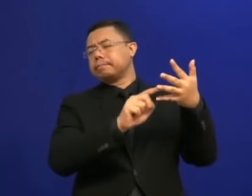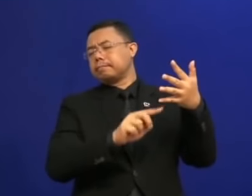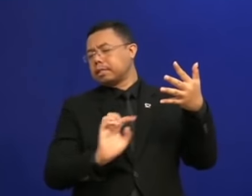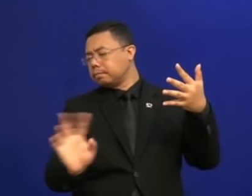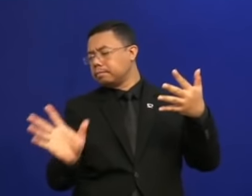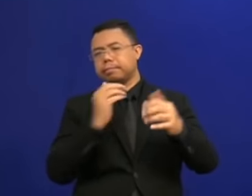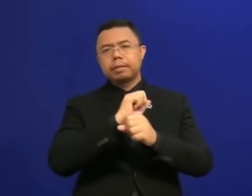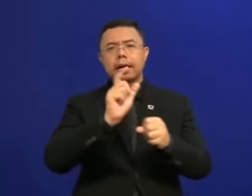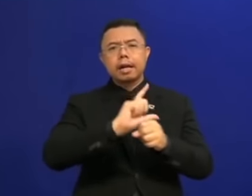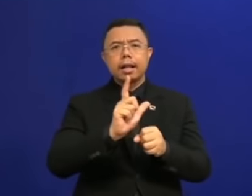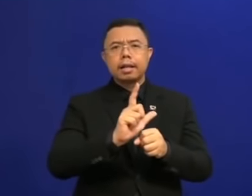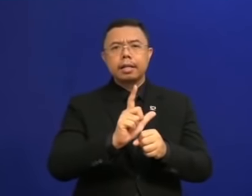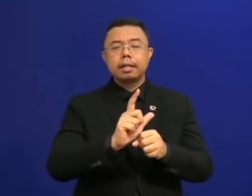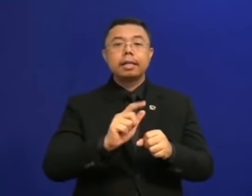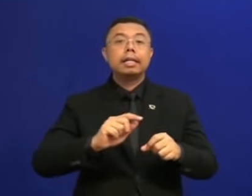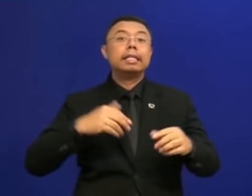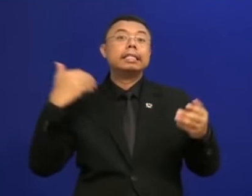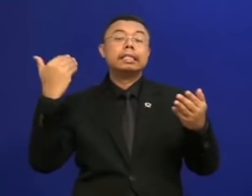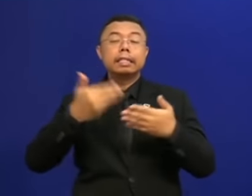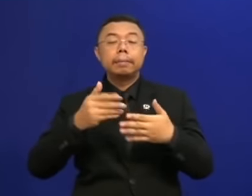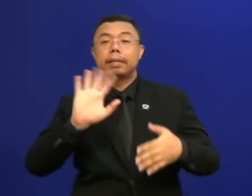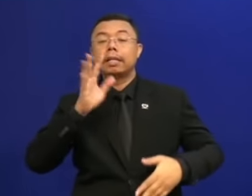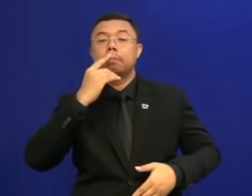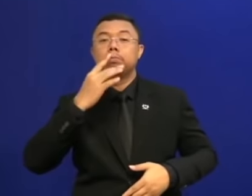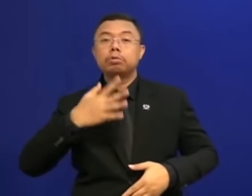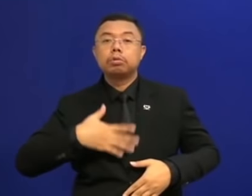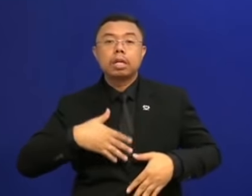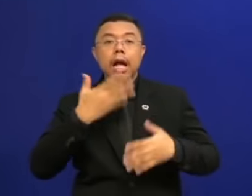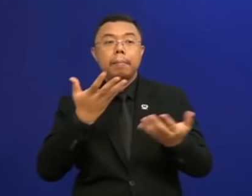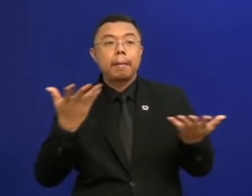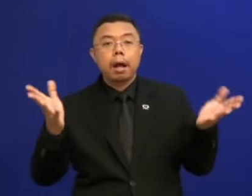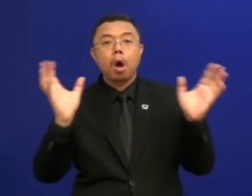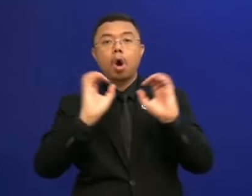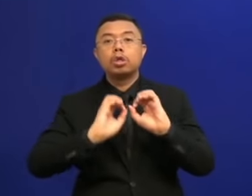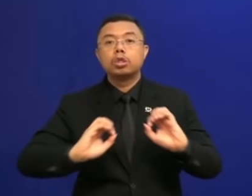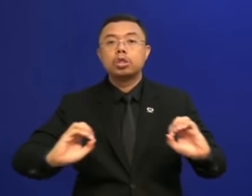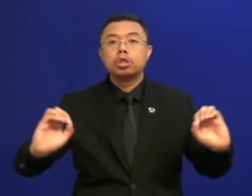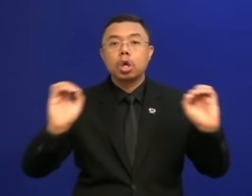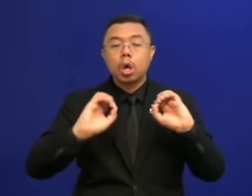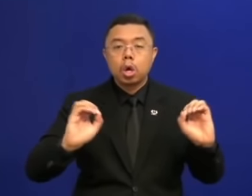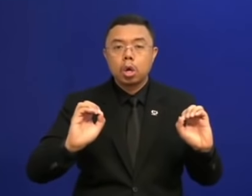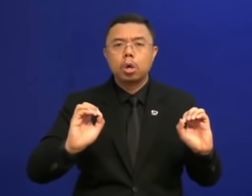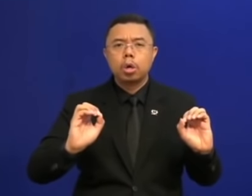dalam hal itu, sampai tidak memiliki apa-apa.